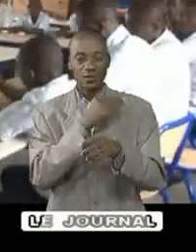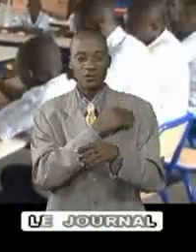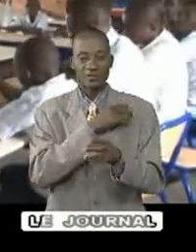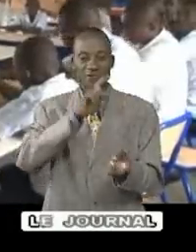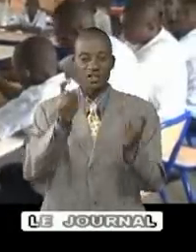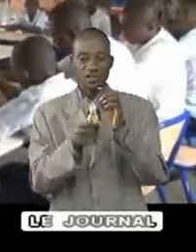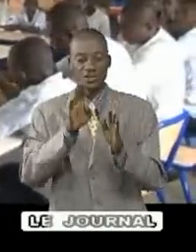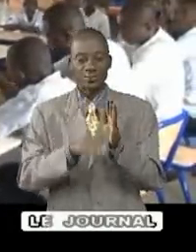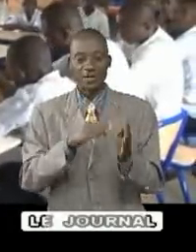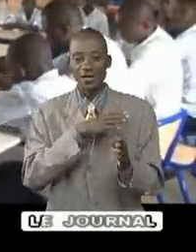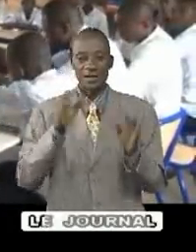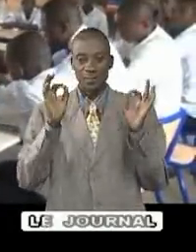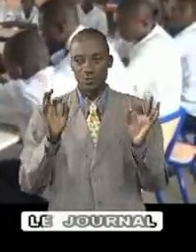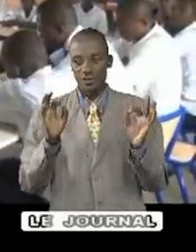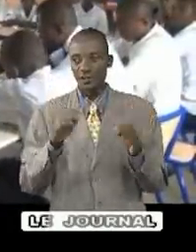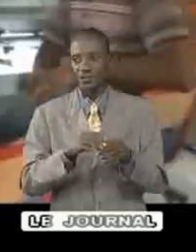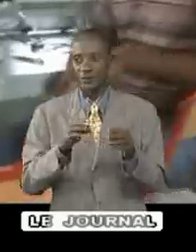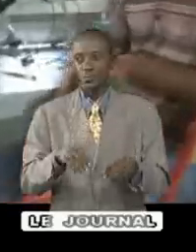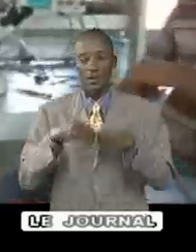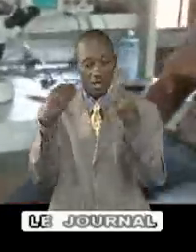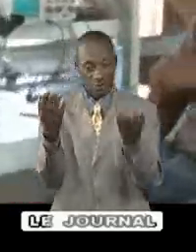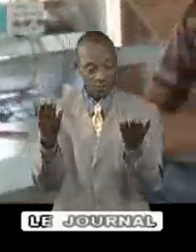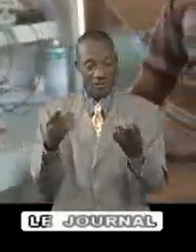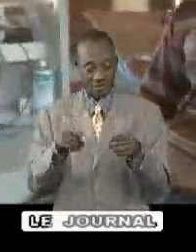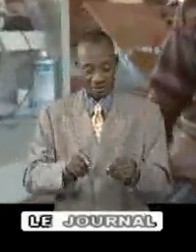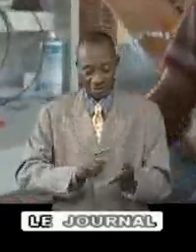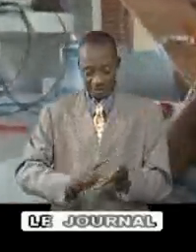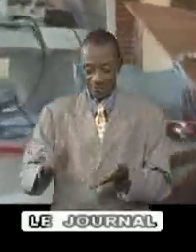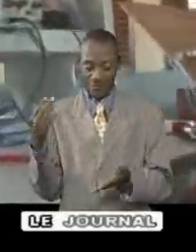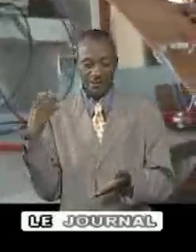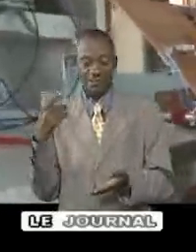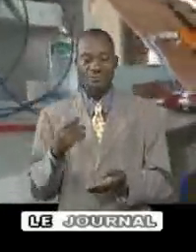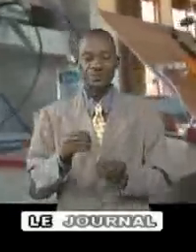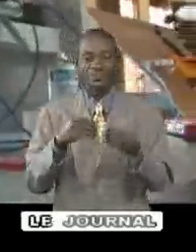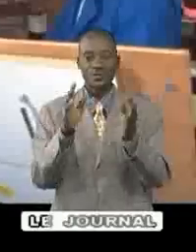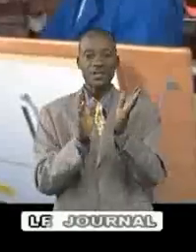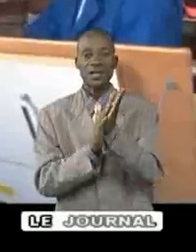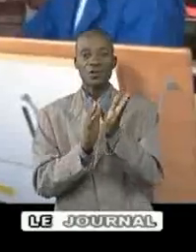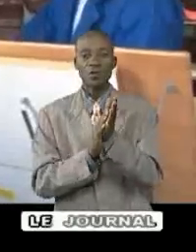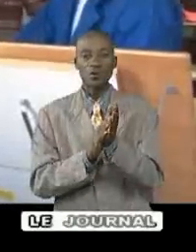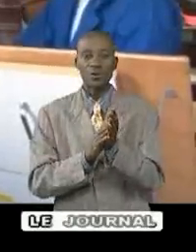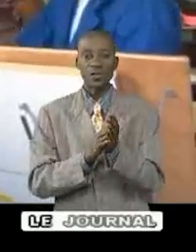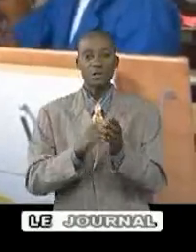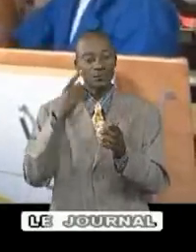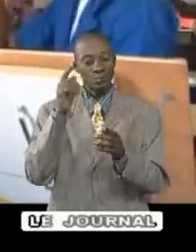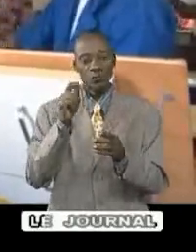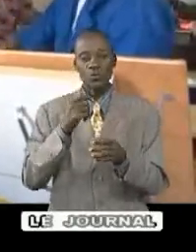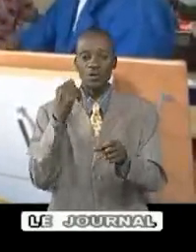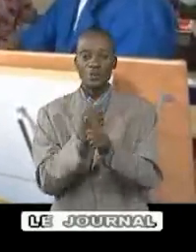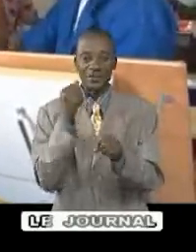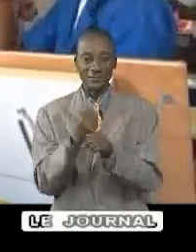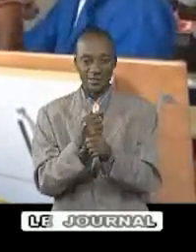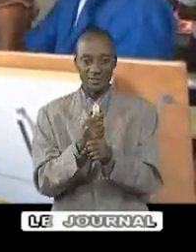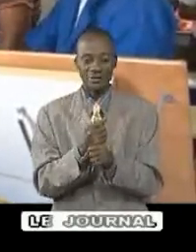en ce jour à la ville de Tshikapa au Kasaï occidental une école de métier dotée d'un équipement ultra